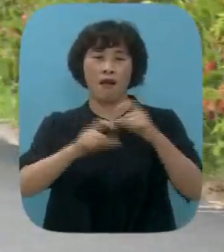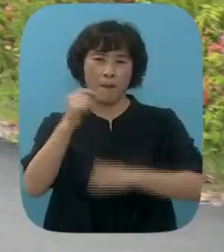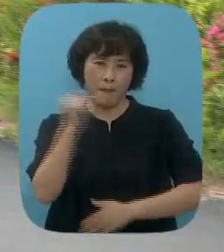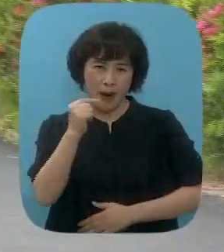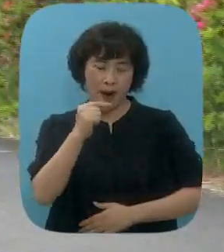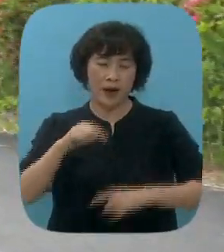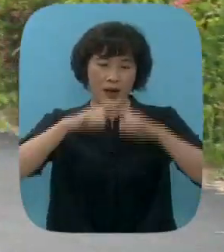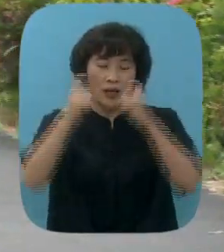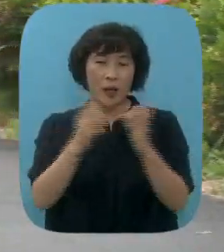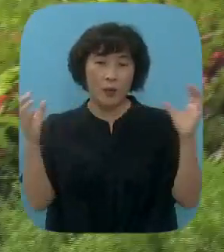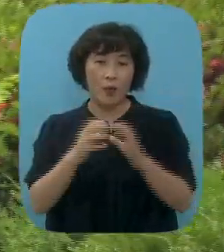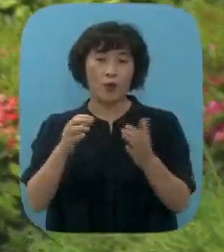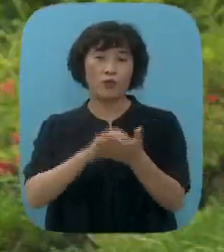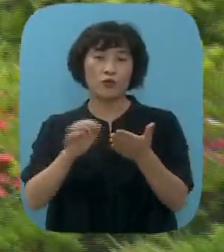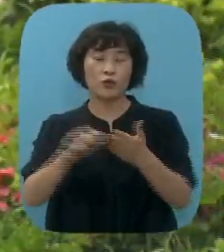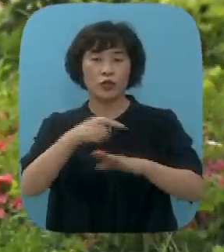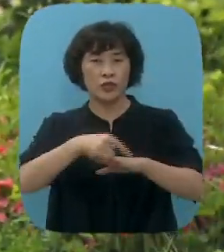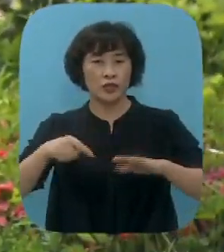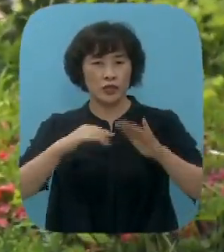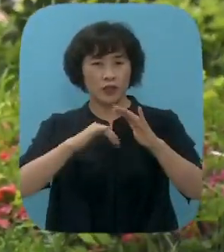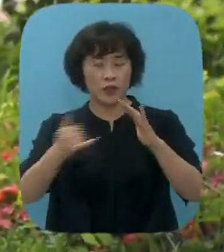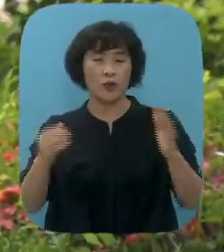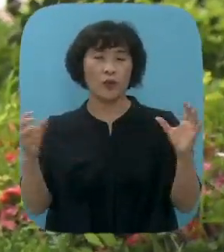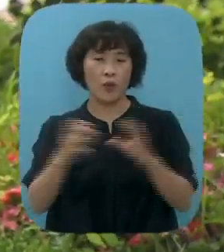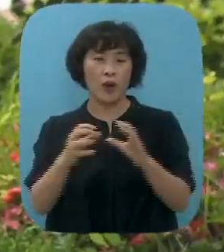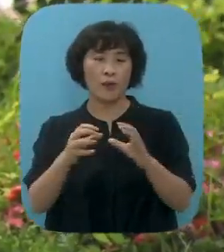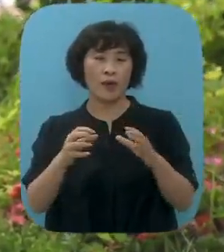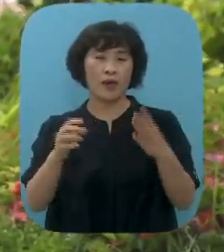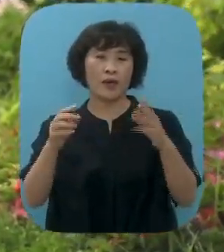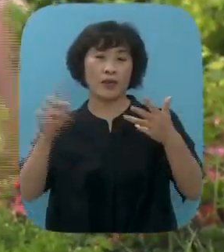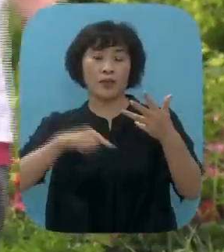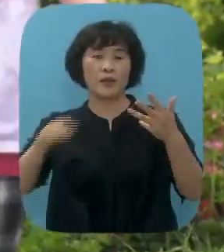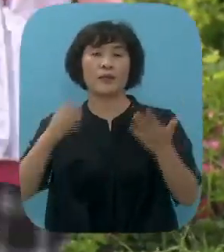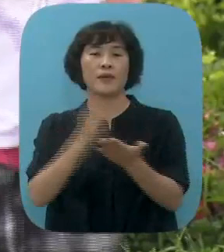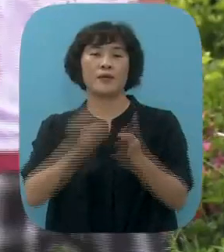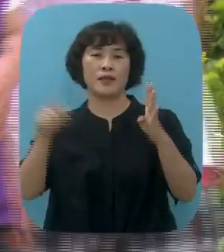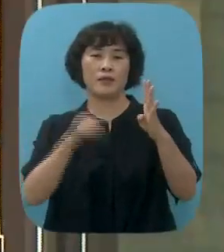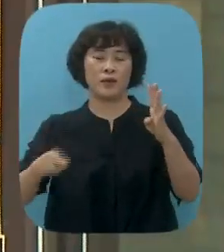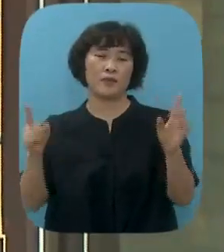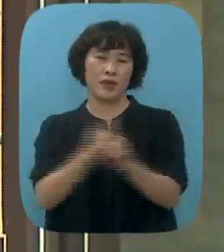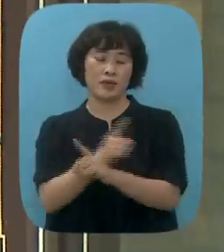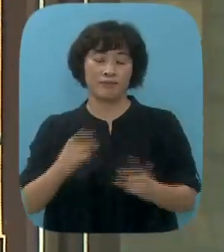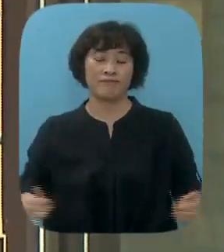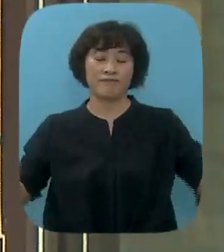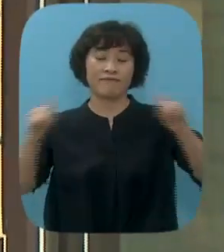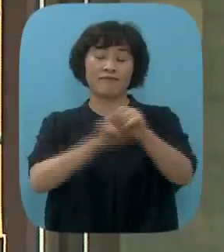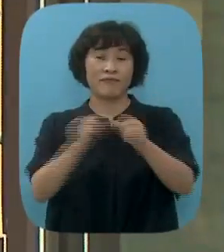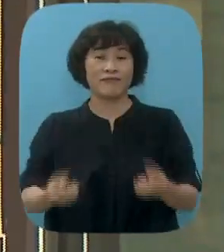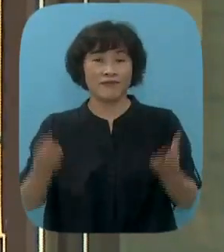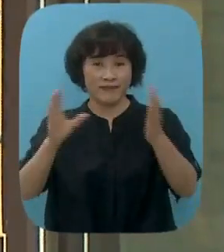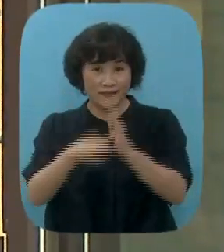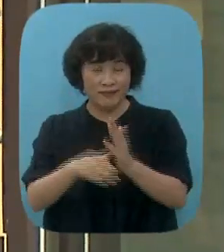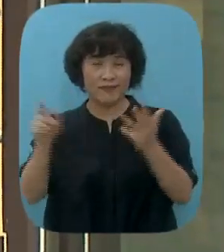강화해 사적 모임 인원을 직계가족 포함 8명에서 4명으로 변경했습니다. 상견례처럼 특별한